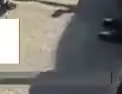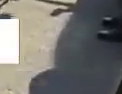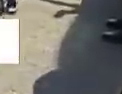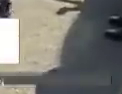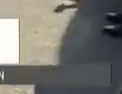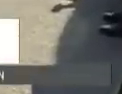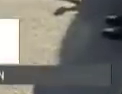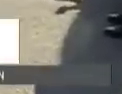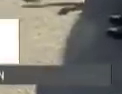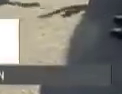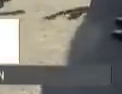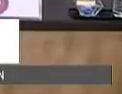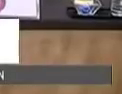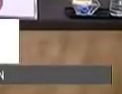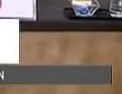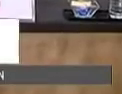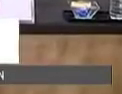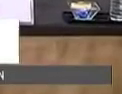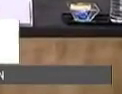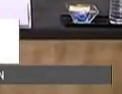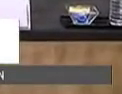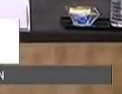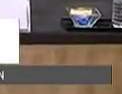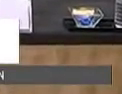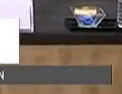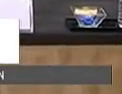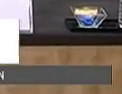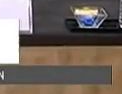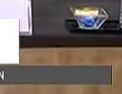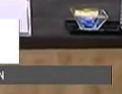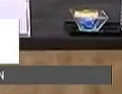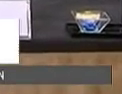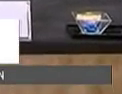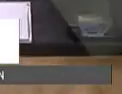Masalah hadiah wang kemenangan masih belum selesai.